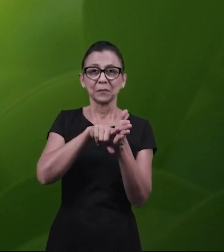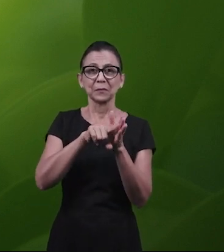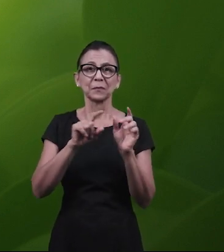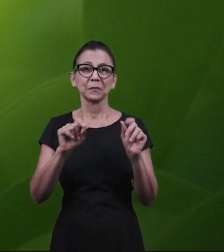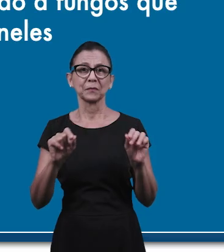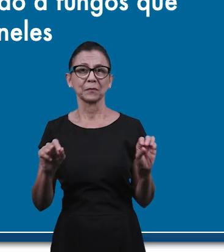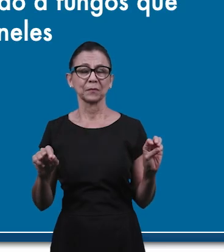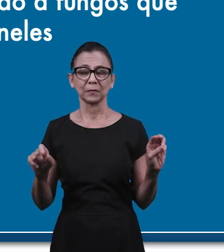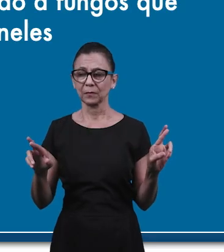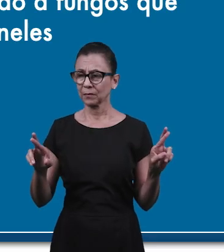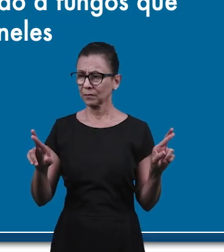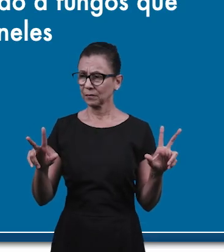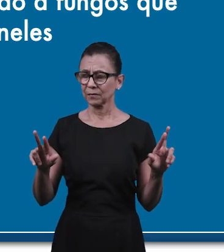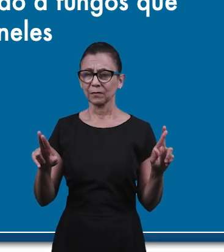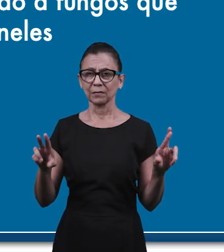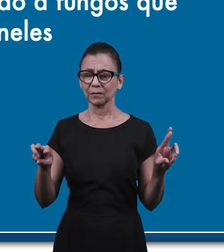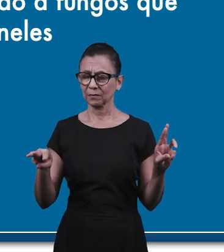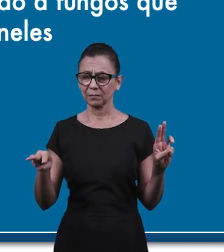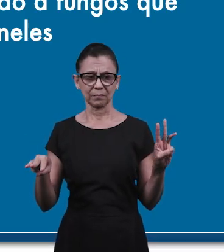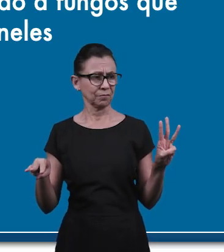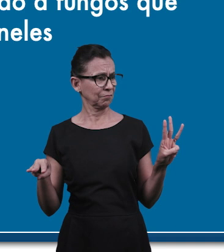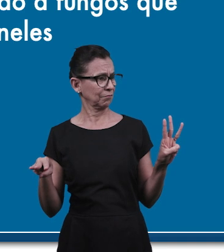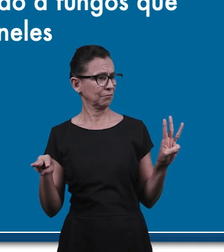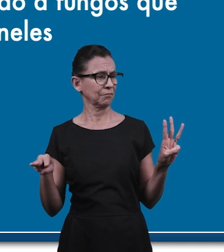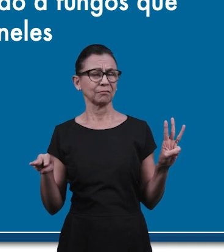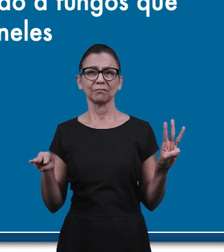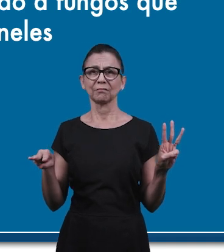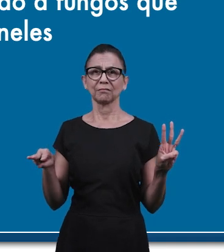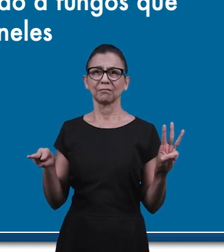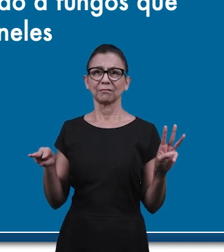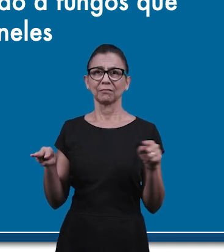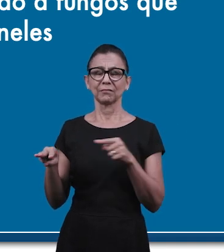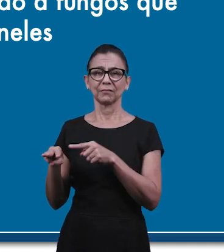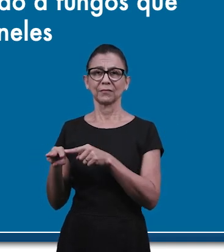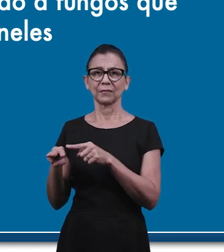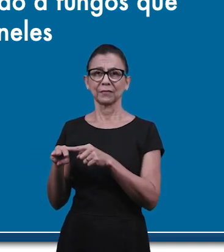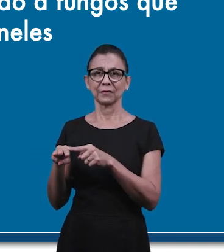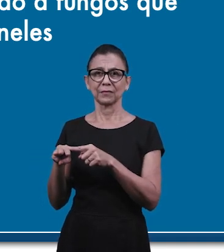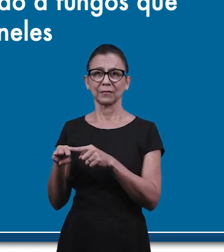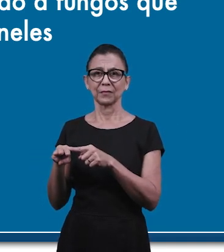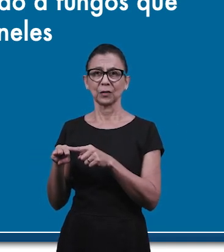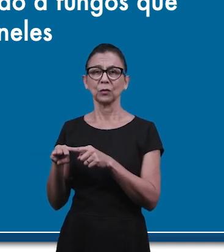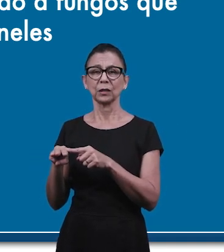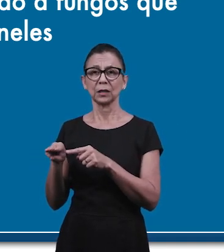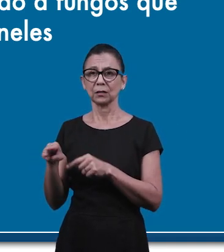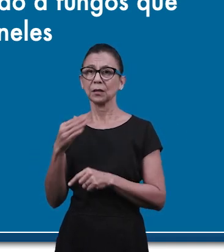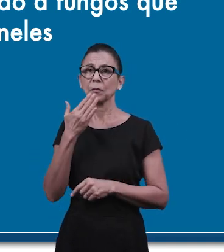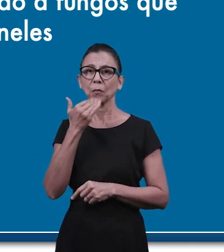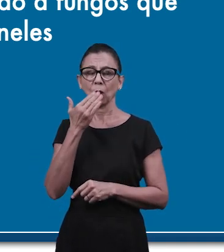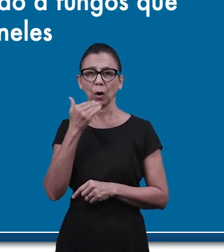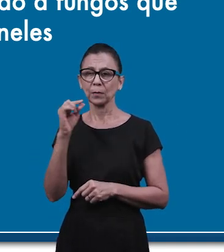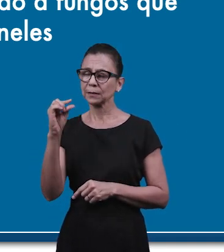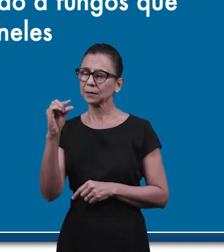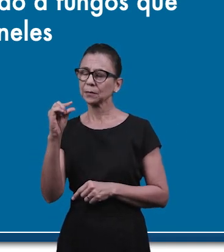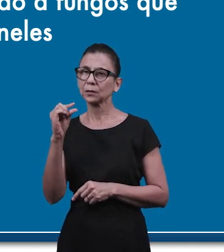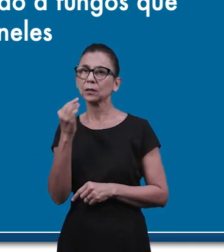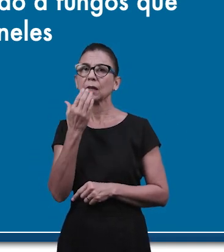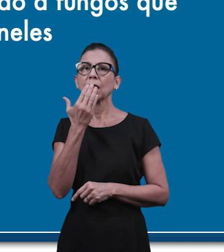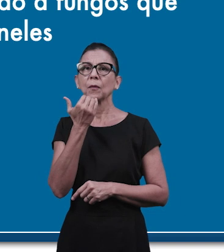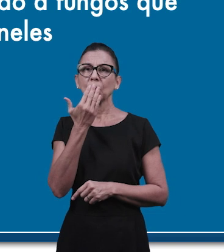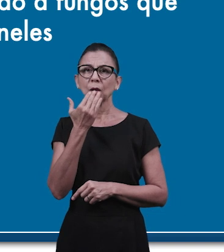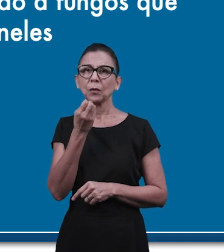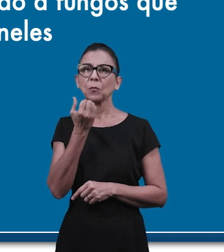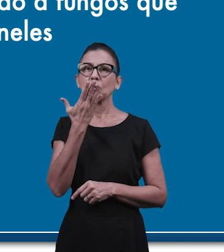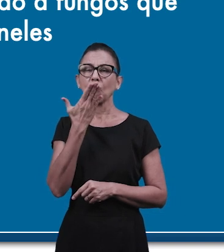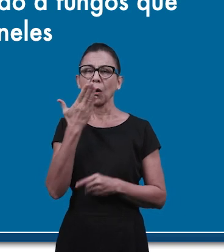différence? La différence, c'est que le fruit du blé est mangeable. Il fait bien